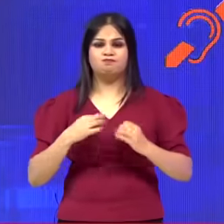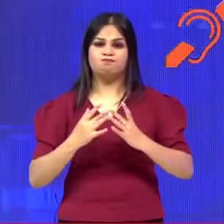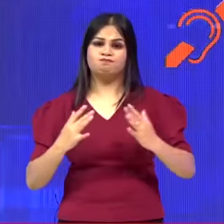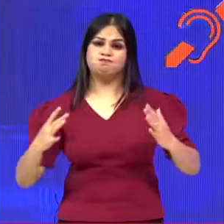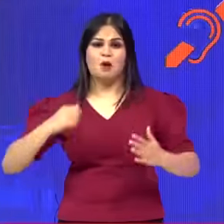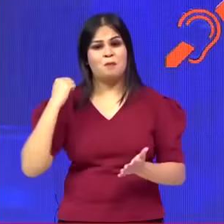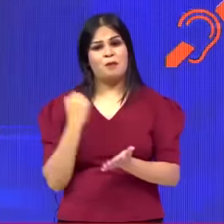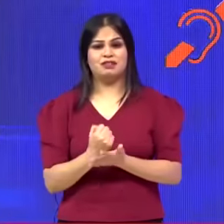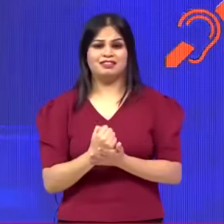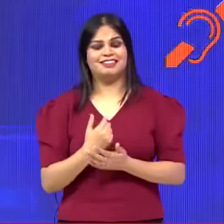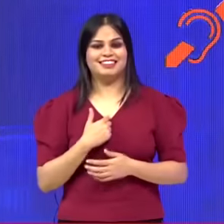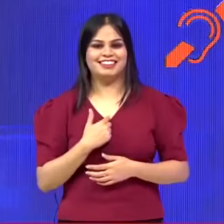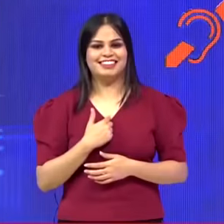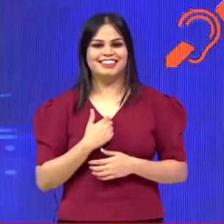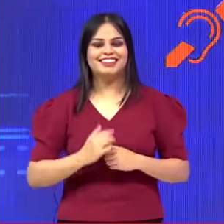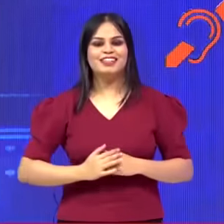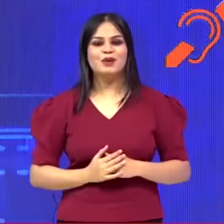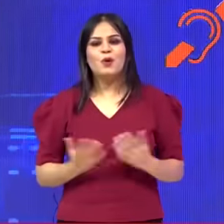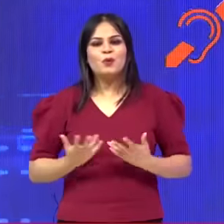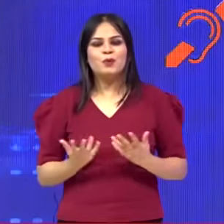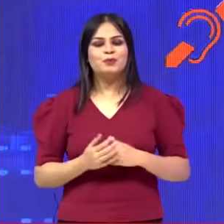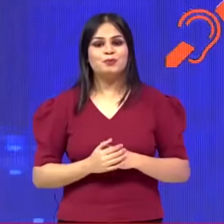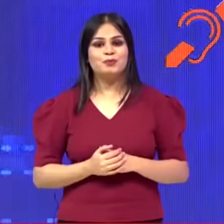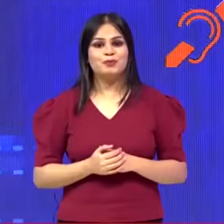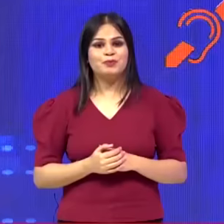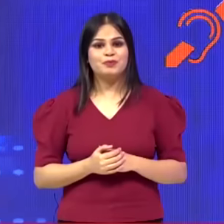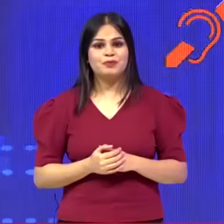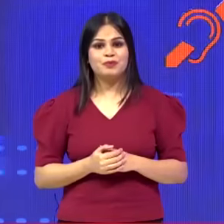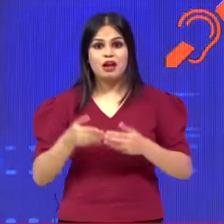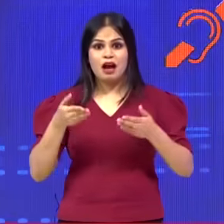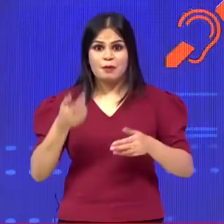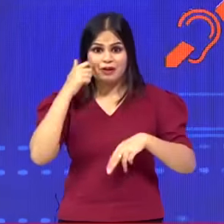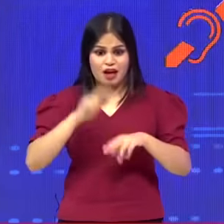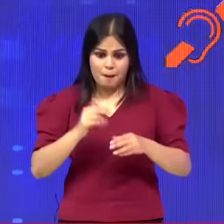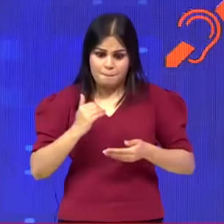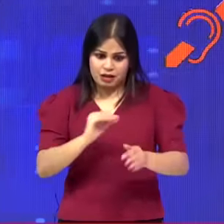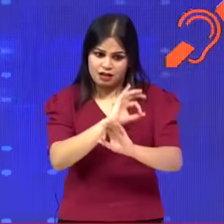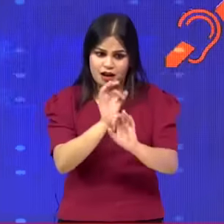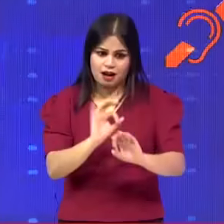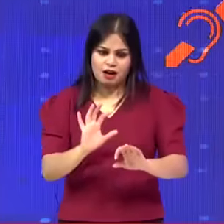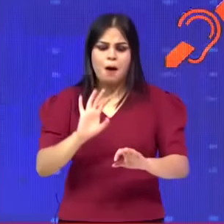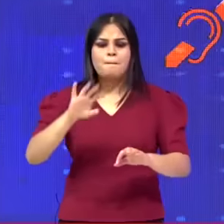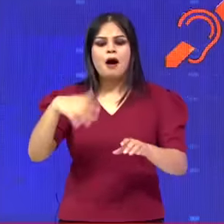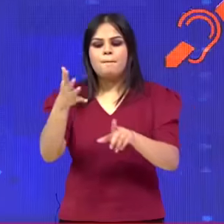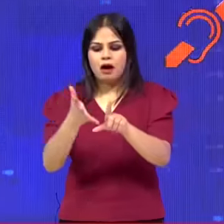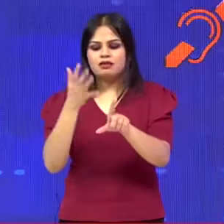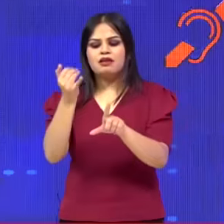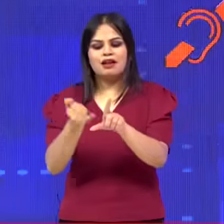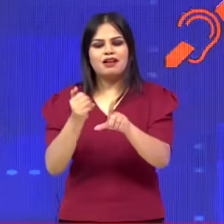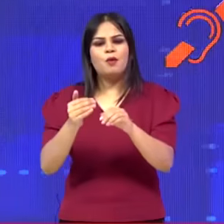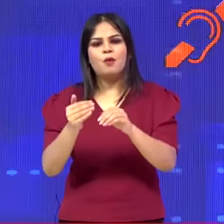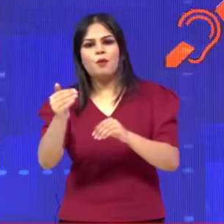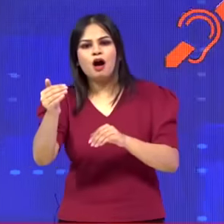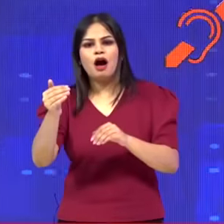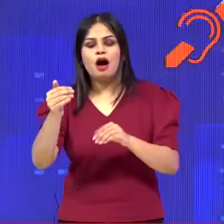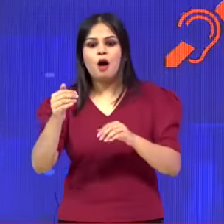होने चाहिए. या क्योंकि अभी हो जाते हैं एक अगले 5-6 साल के अंदर, तो आई कैन